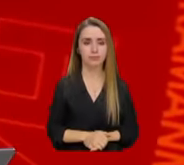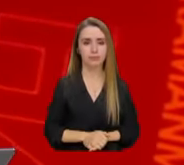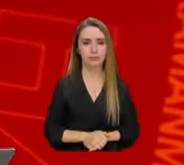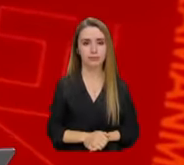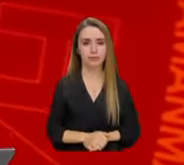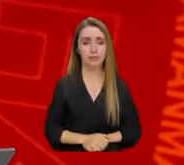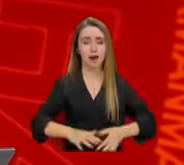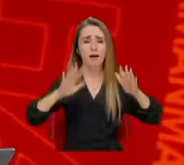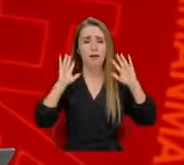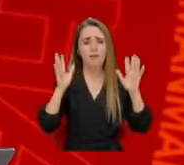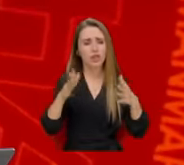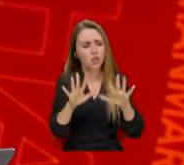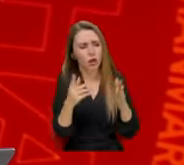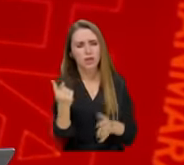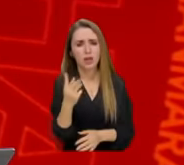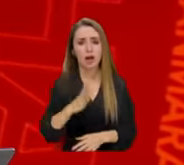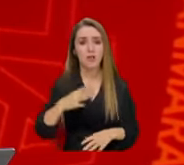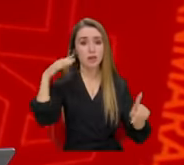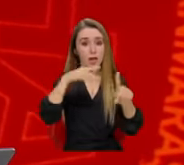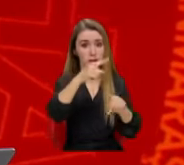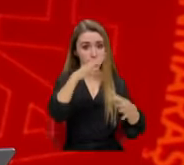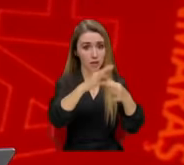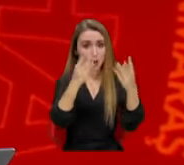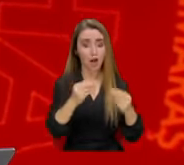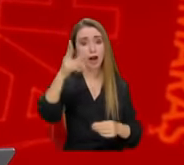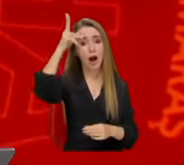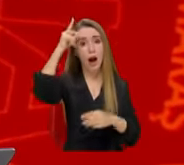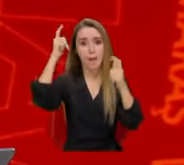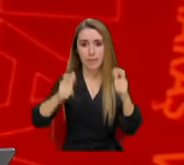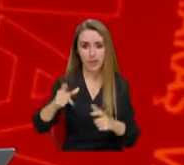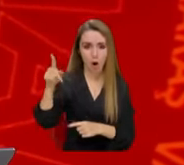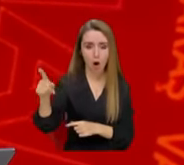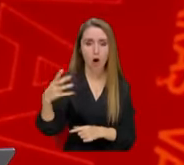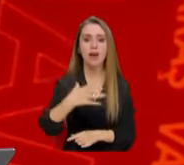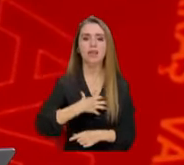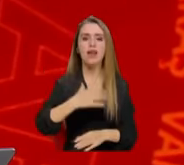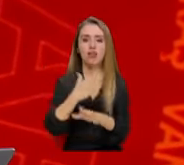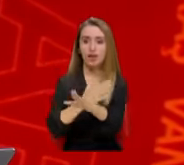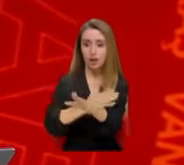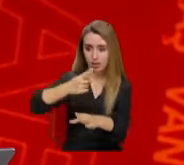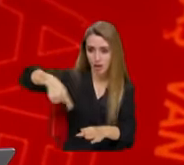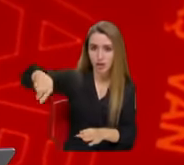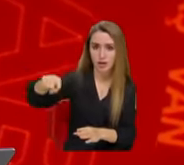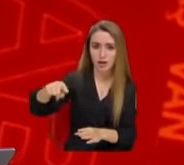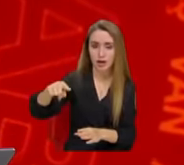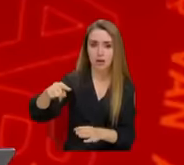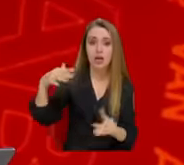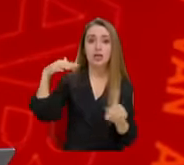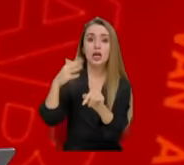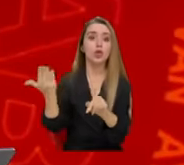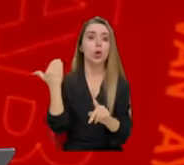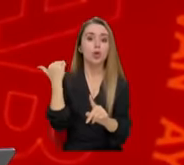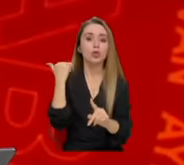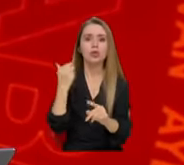O kadar çok garip nokta var ki bu saldırıyla ilgili. Mesela Amerika Birleşik Devletleri kendi vatandaşlarını saldırı